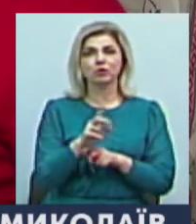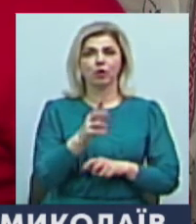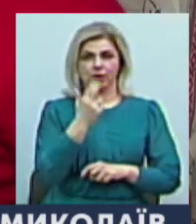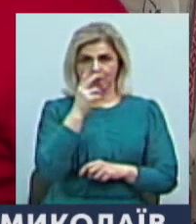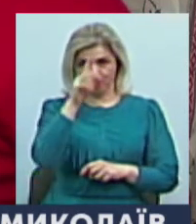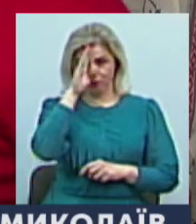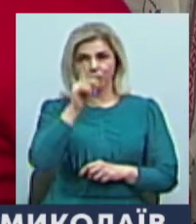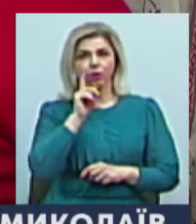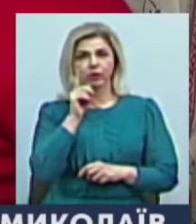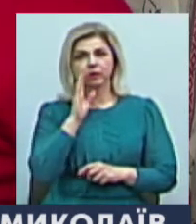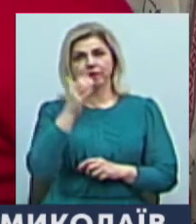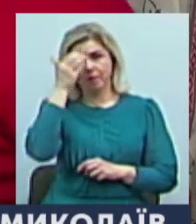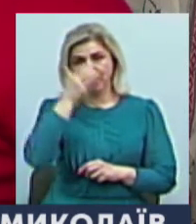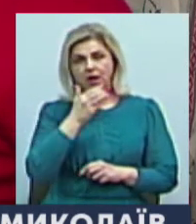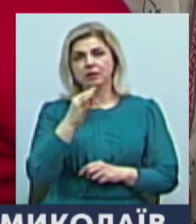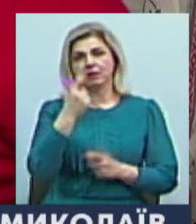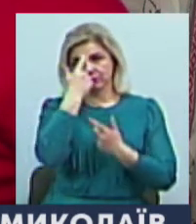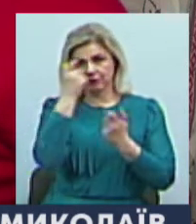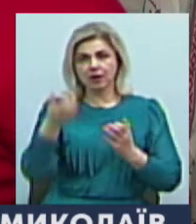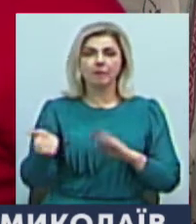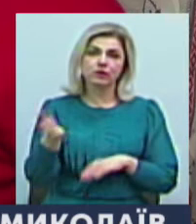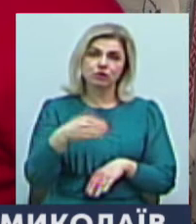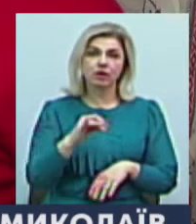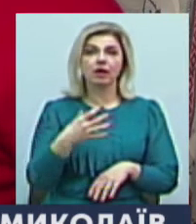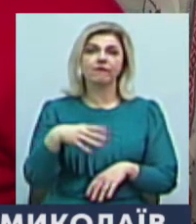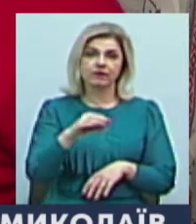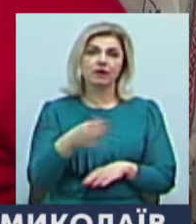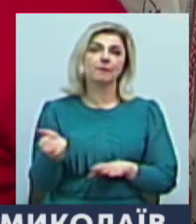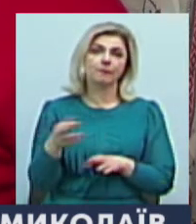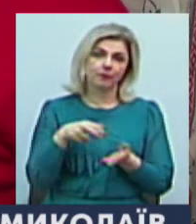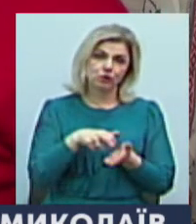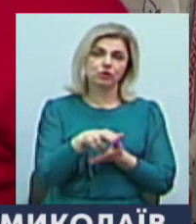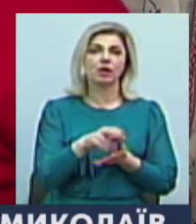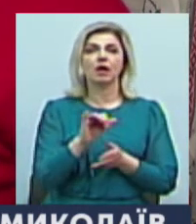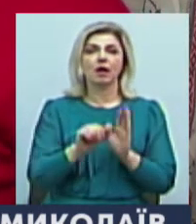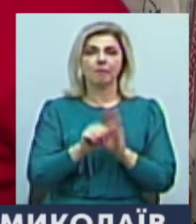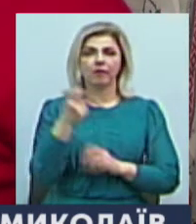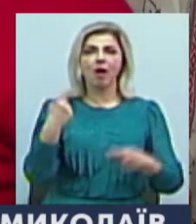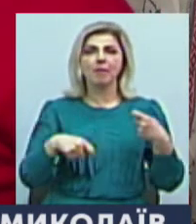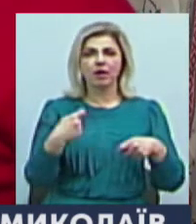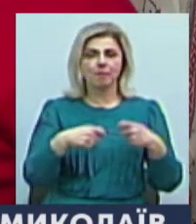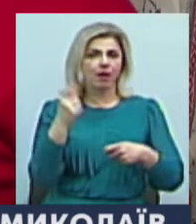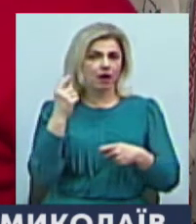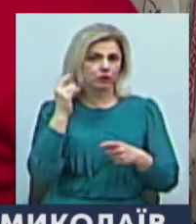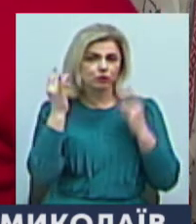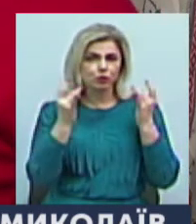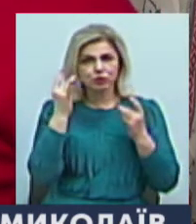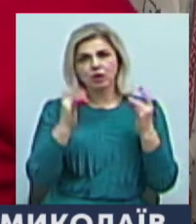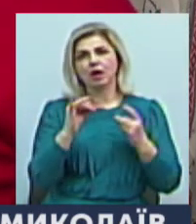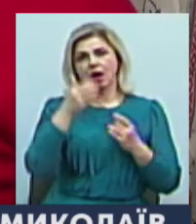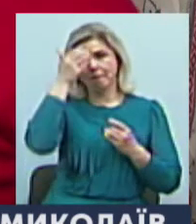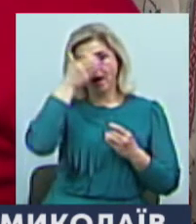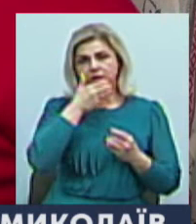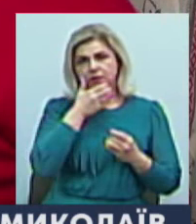і сказав, пішли. І тоді вони пішли, стучали в барабани, стучали, одягали